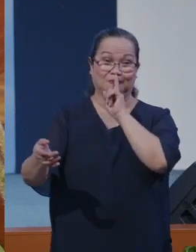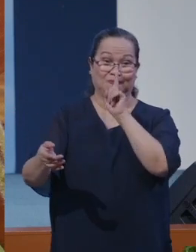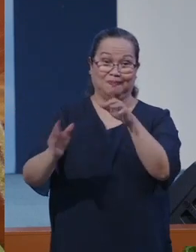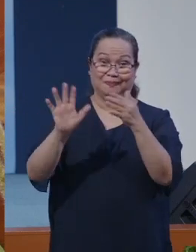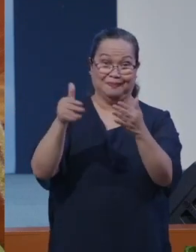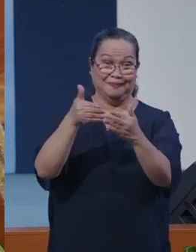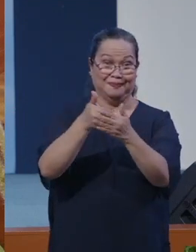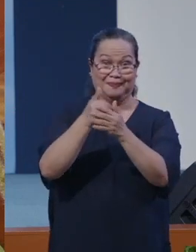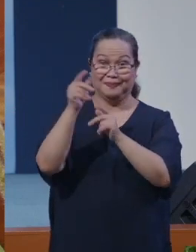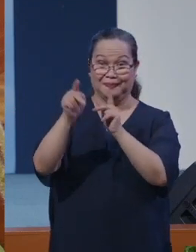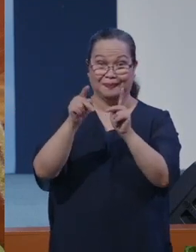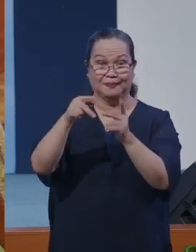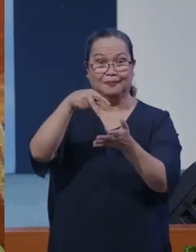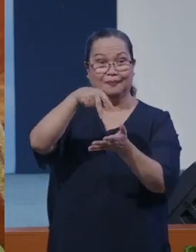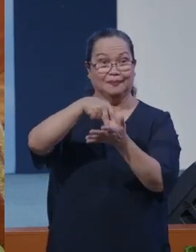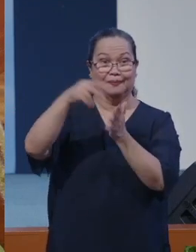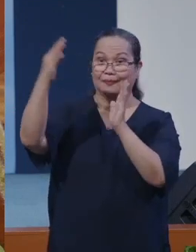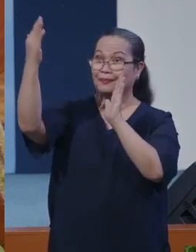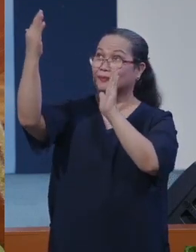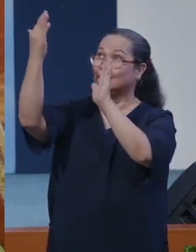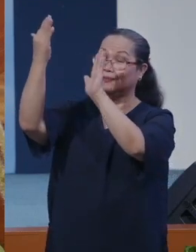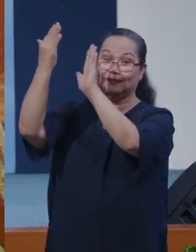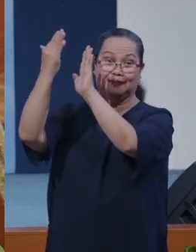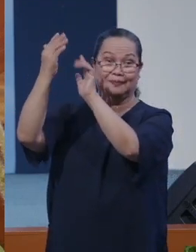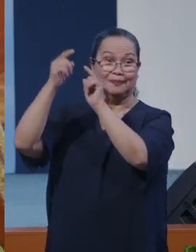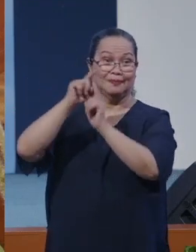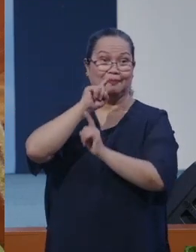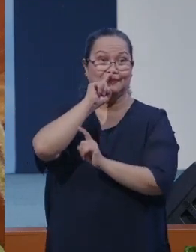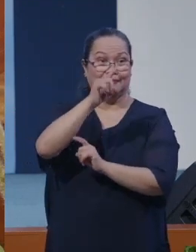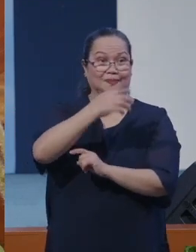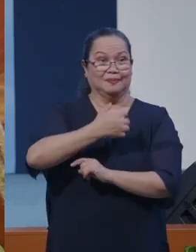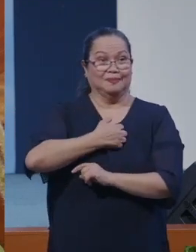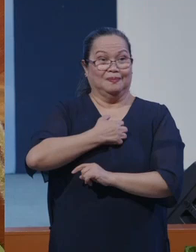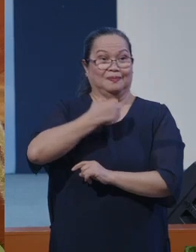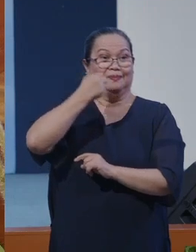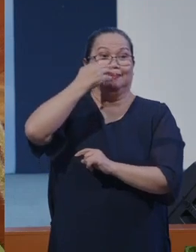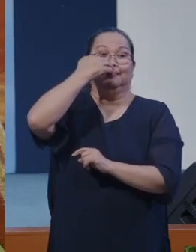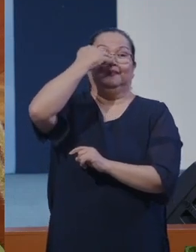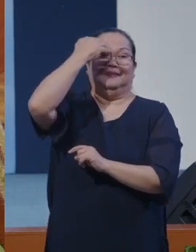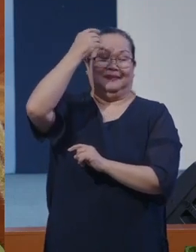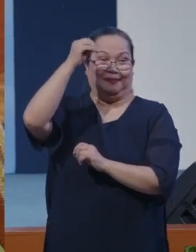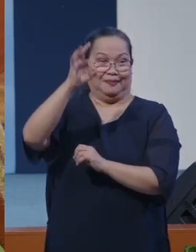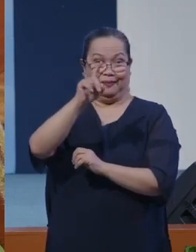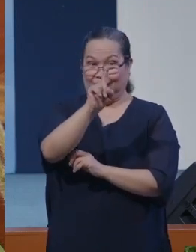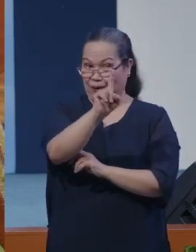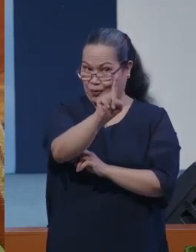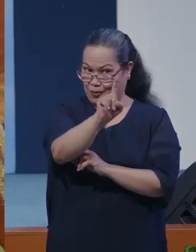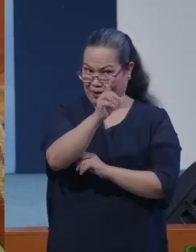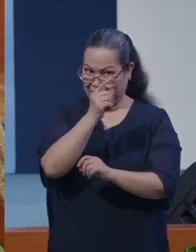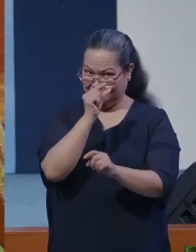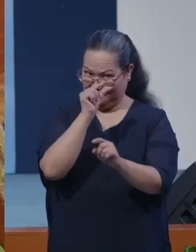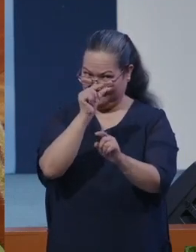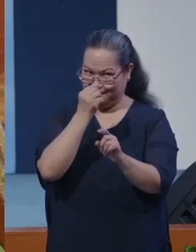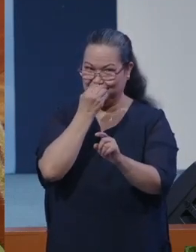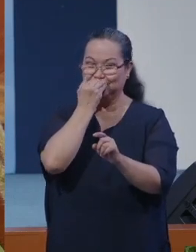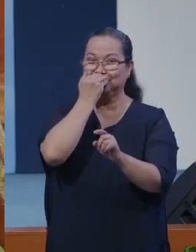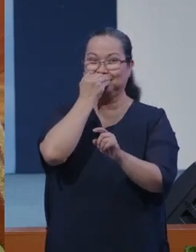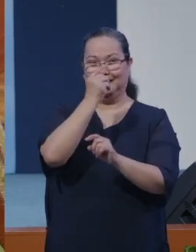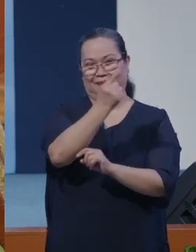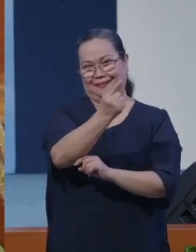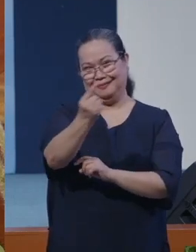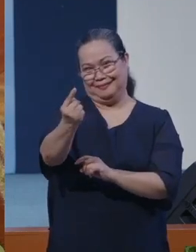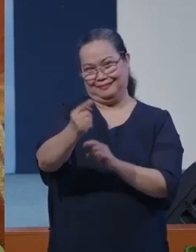all mankind stands as a mere breath." Isang hininga ka lang. Yun ang sinasabi ng